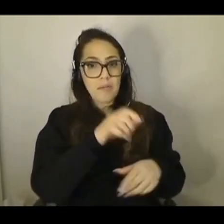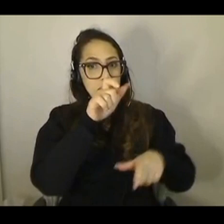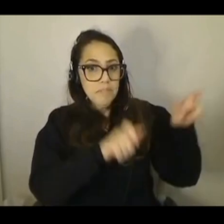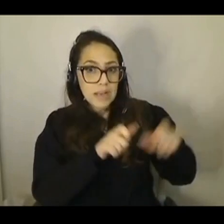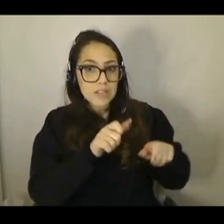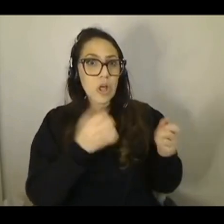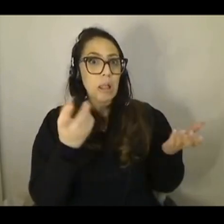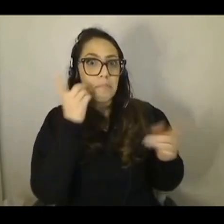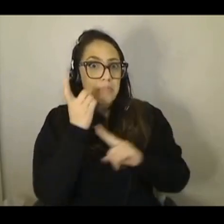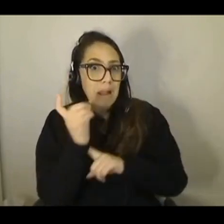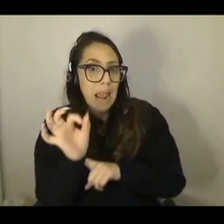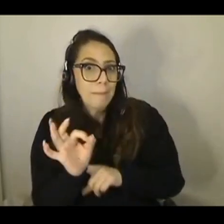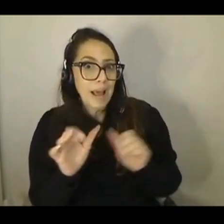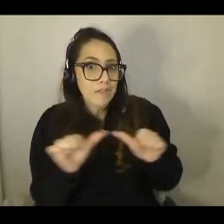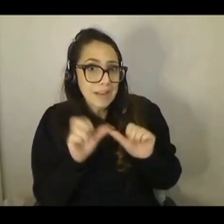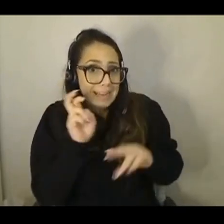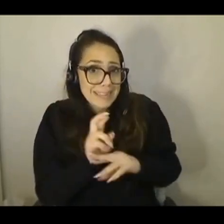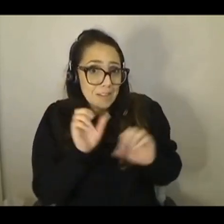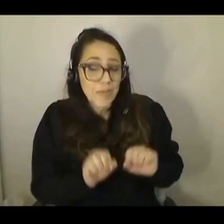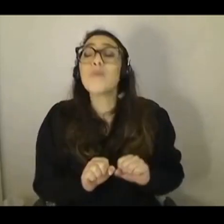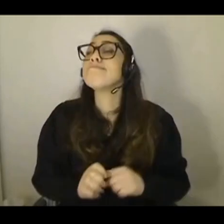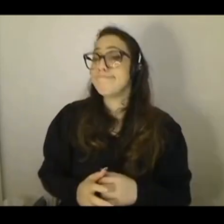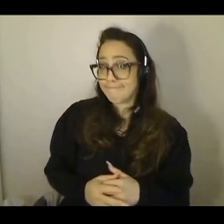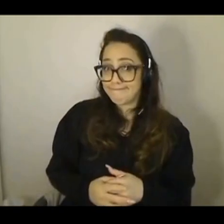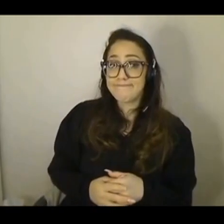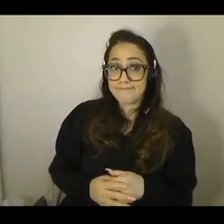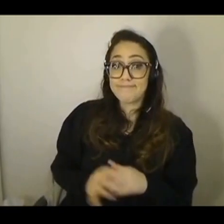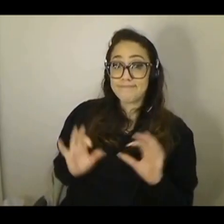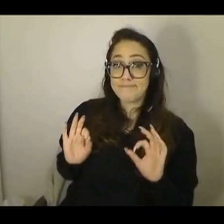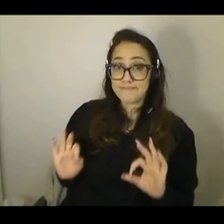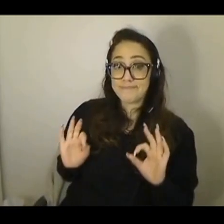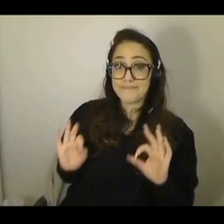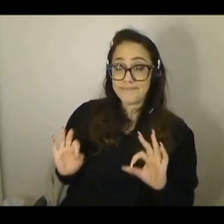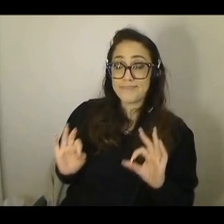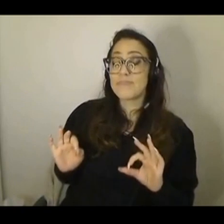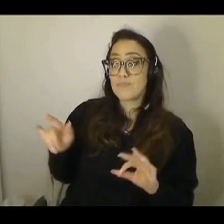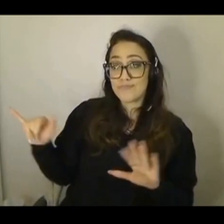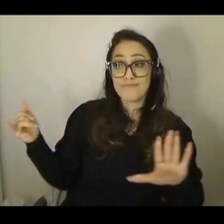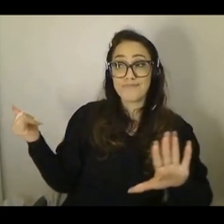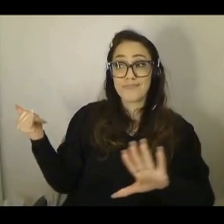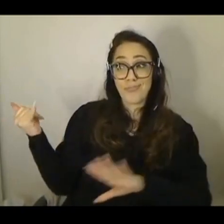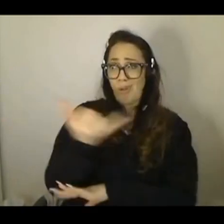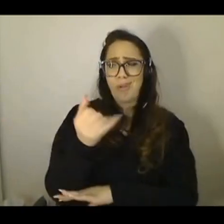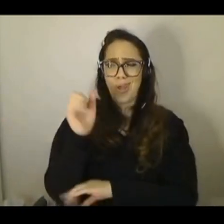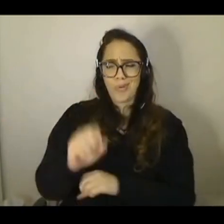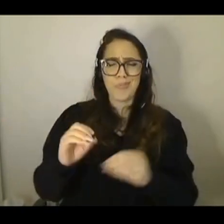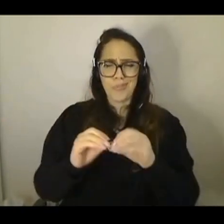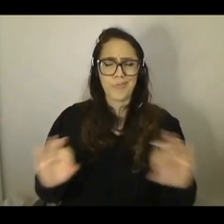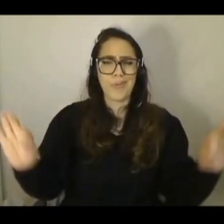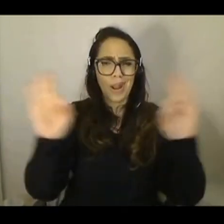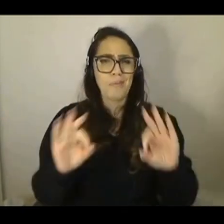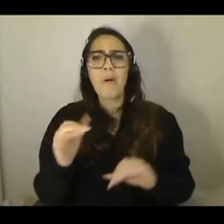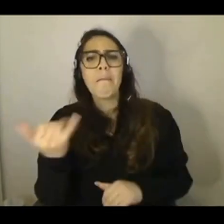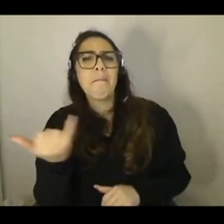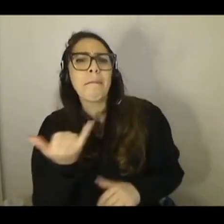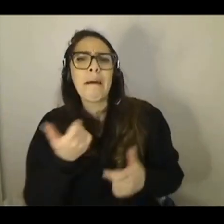voyage? Oui, tout à fait. En appelant directement la ligne, il n'y a aucun souci. Il n'y a pas besoin d'avoir des accès